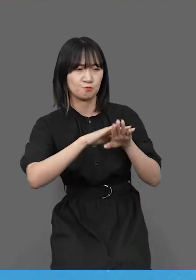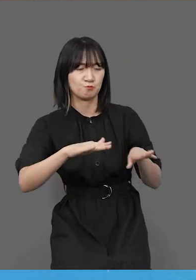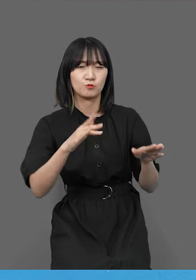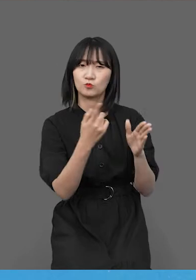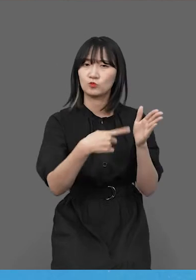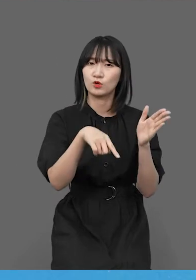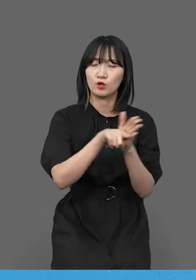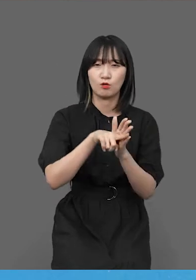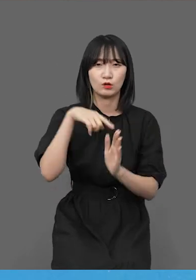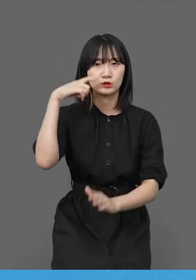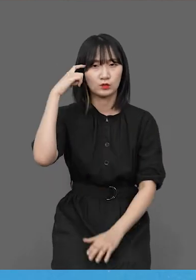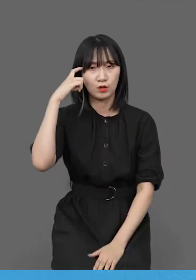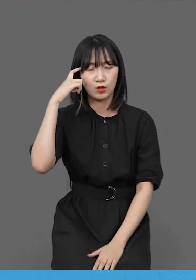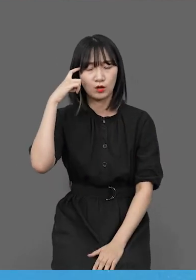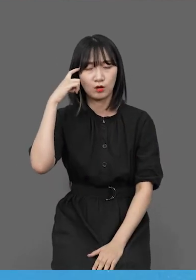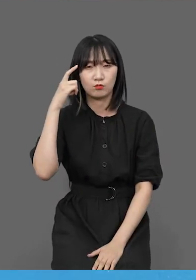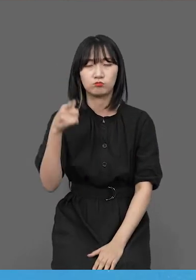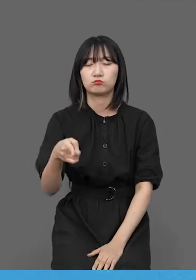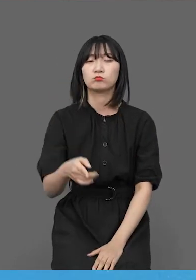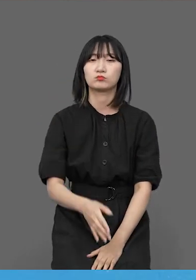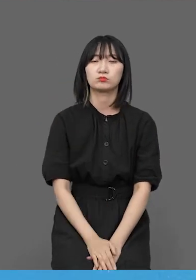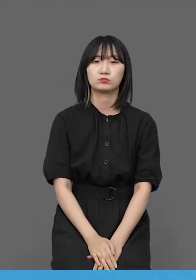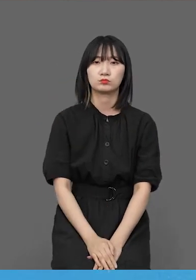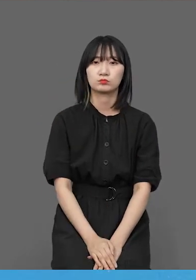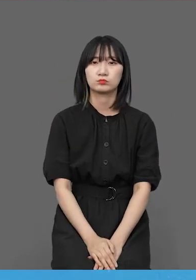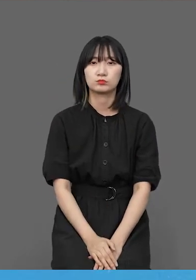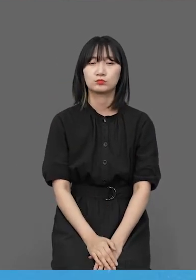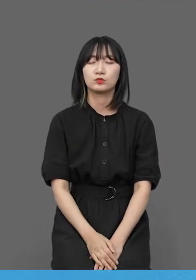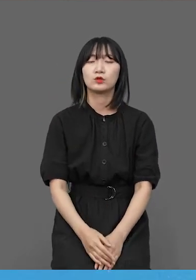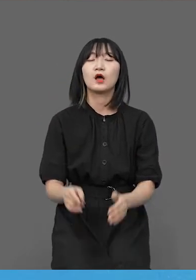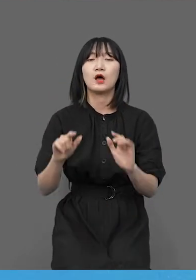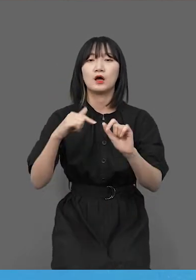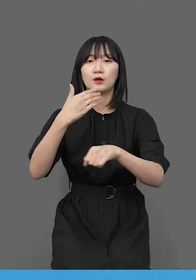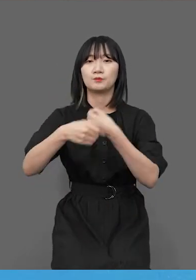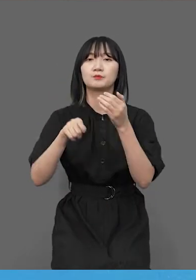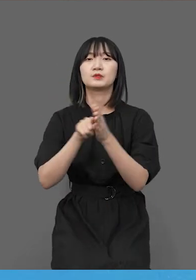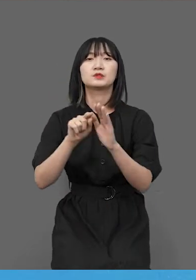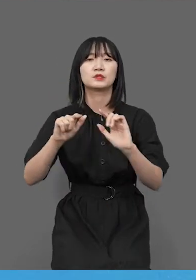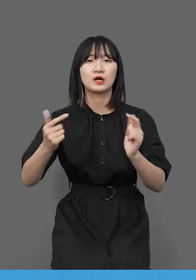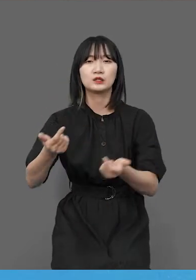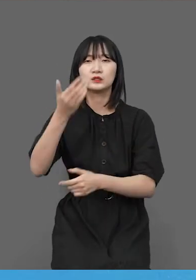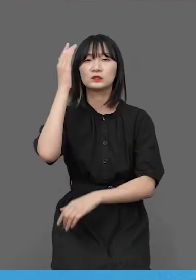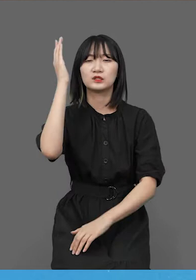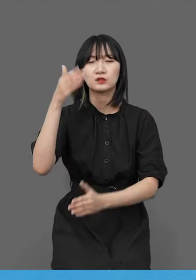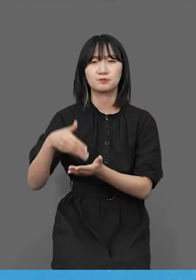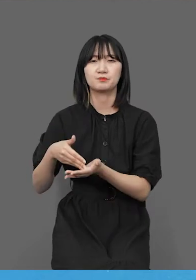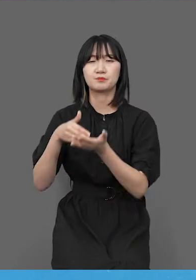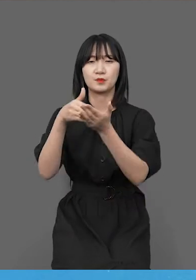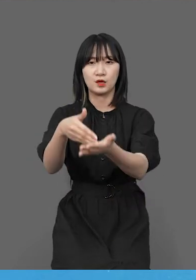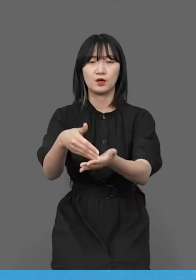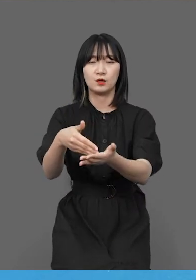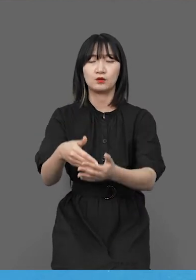것이다, 이렇게 생각을 했기 때문에 그런 무신론적인 주장이 강력하게 됐던 것인데,